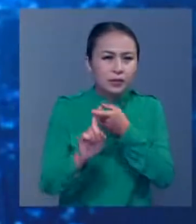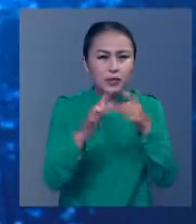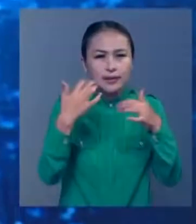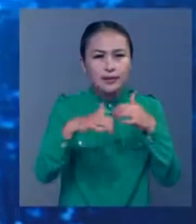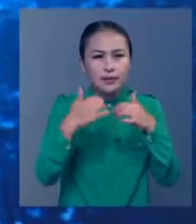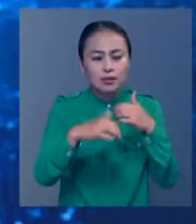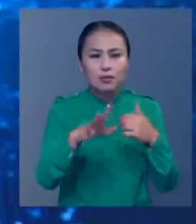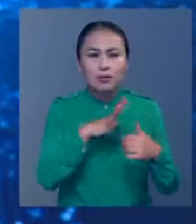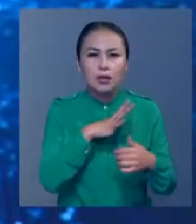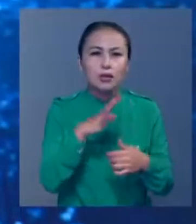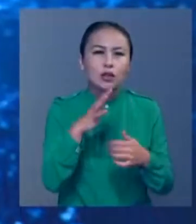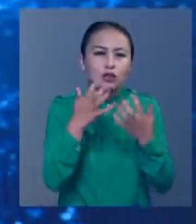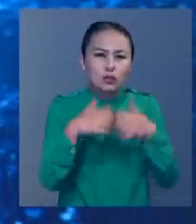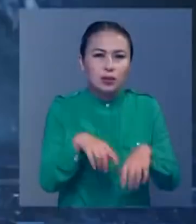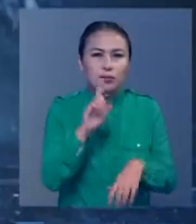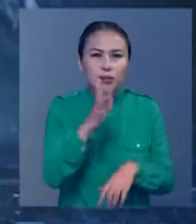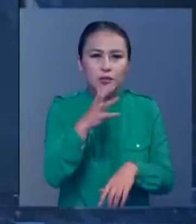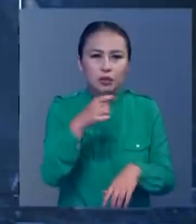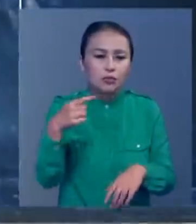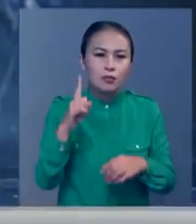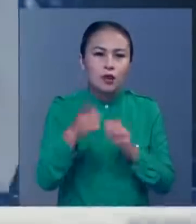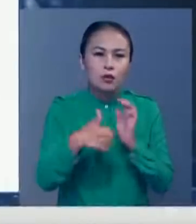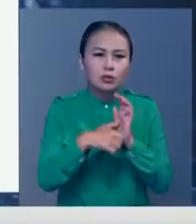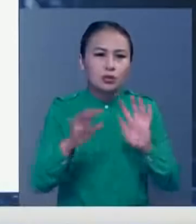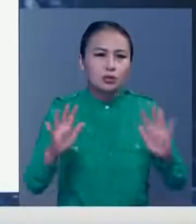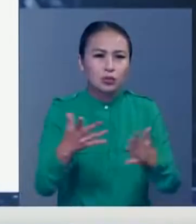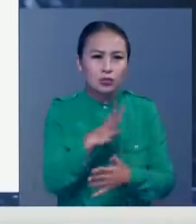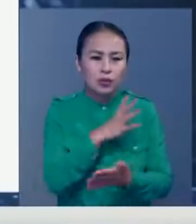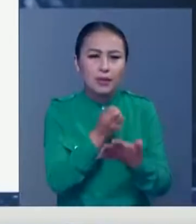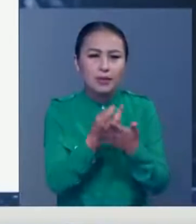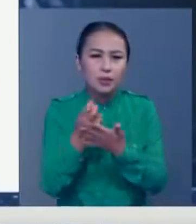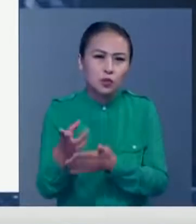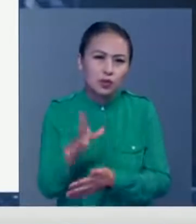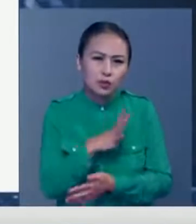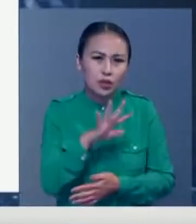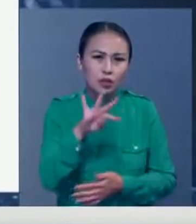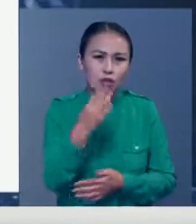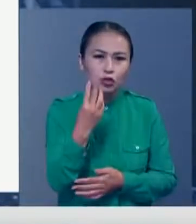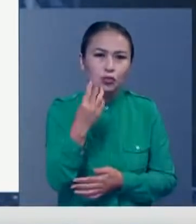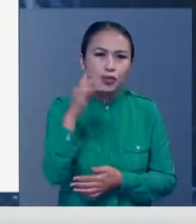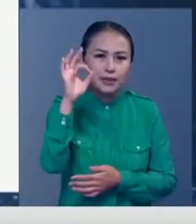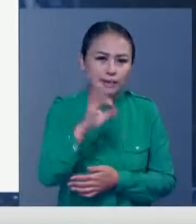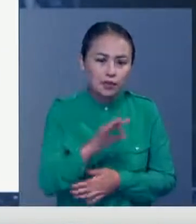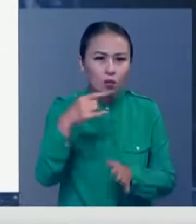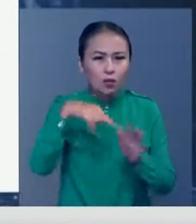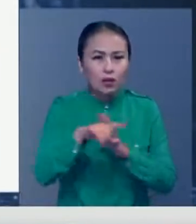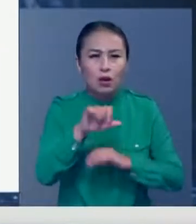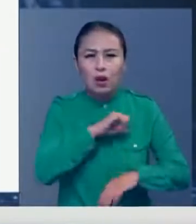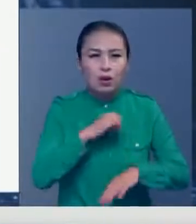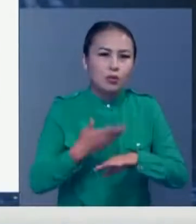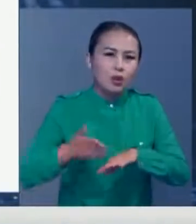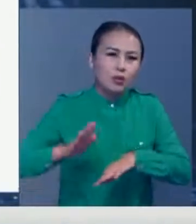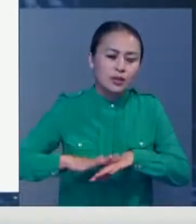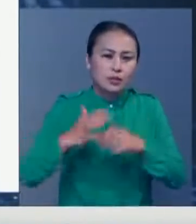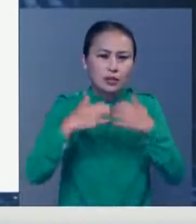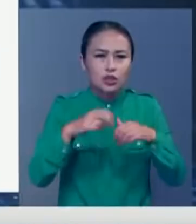орташа есеппен 1500-1600 жағдай тіркеледі. Ал стационарда емделушілер қатары 43%-ке, оның ішінде ауыр халдегі